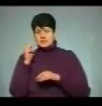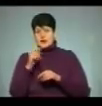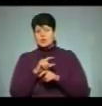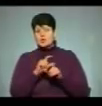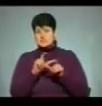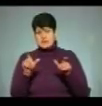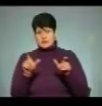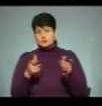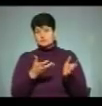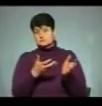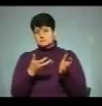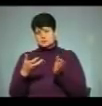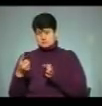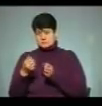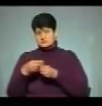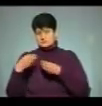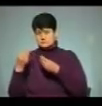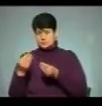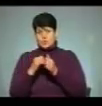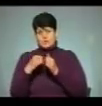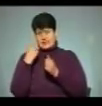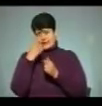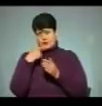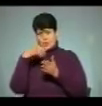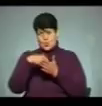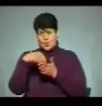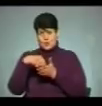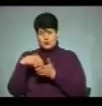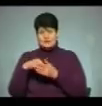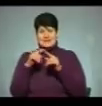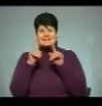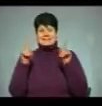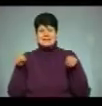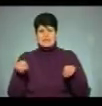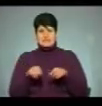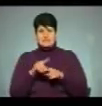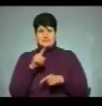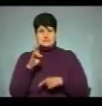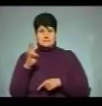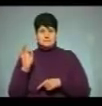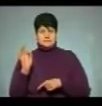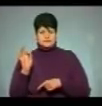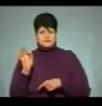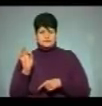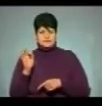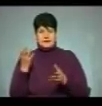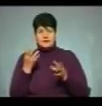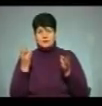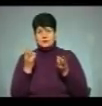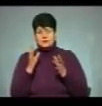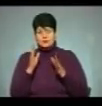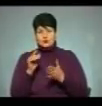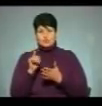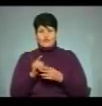закладу надійдуть кожному індивідуально в конверті сертифікати зовнішнього оцінювання, які потрібно